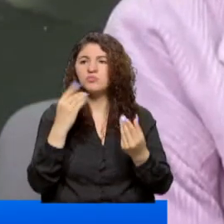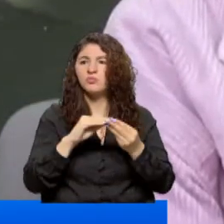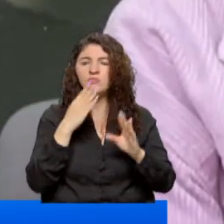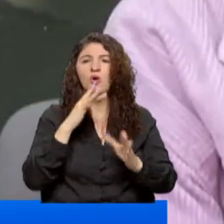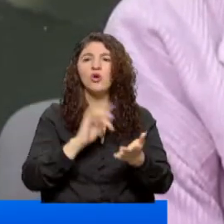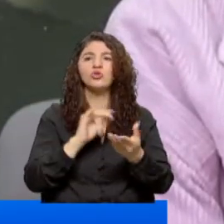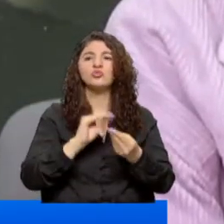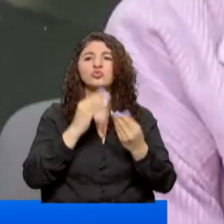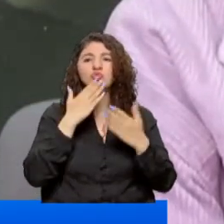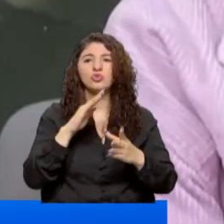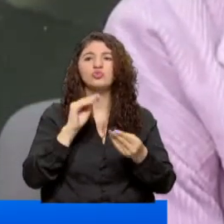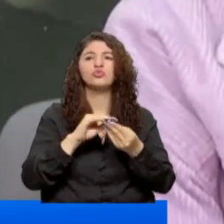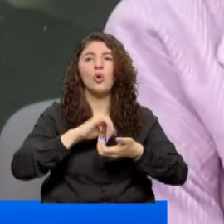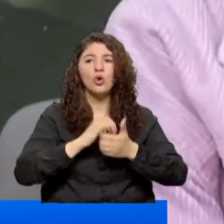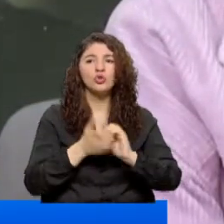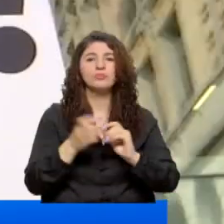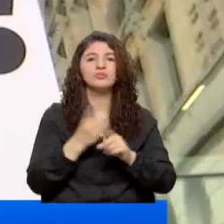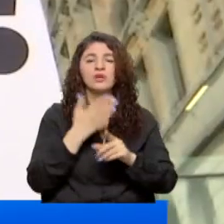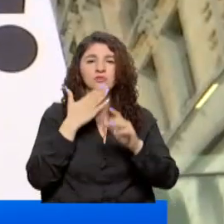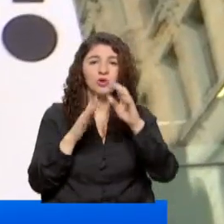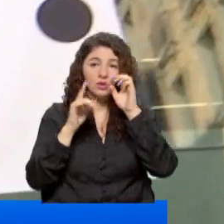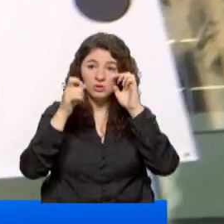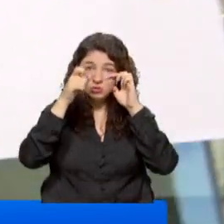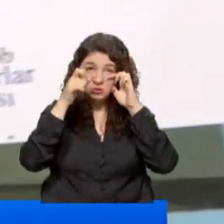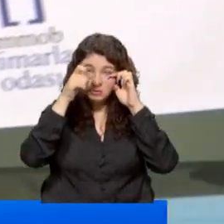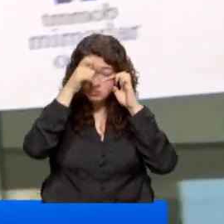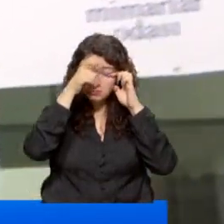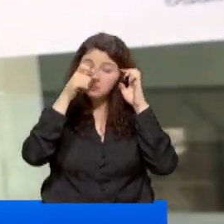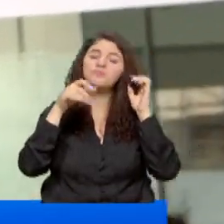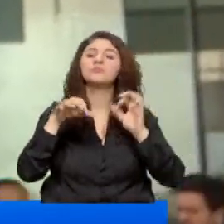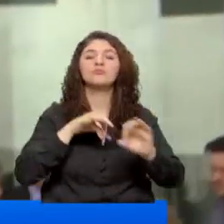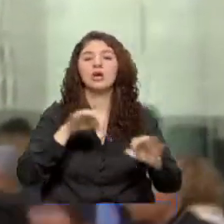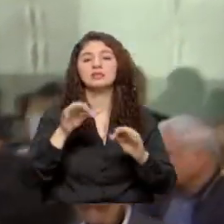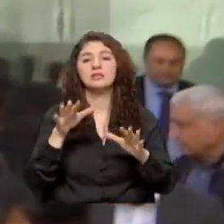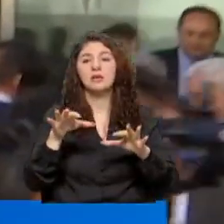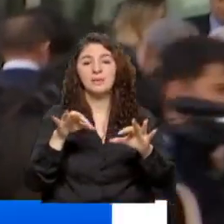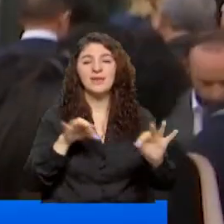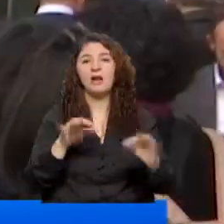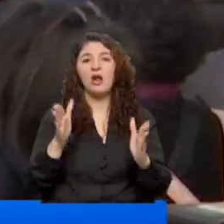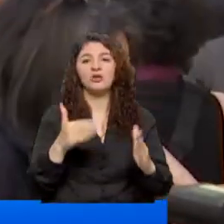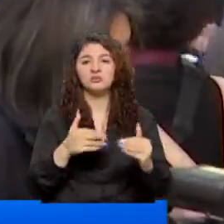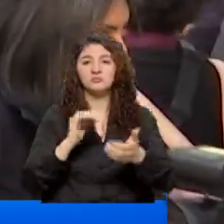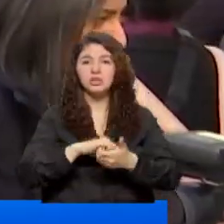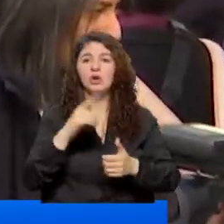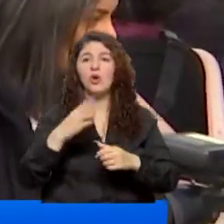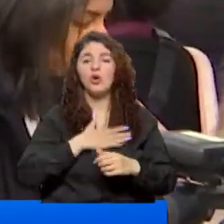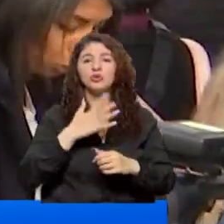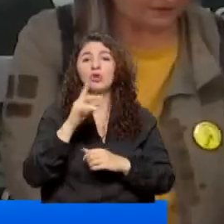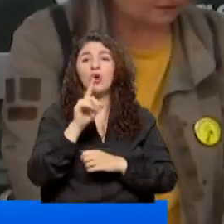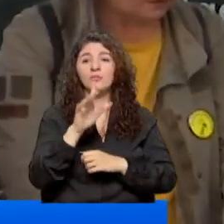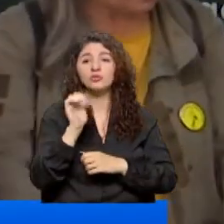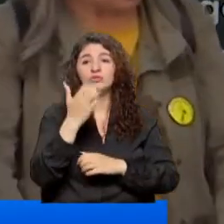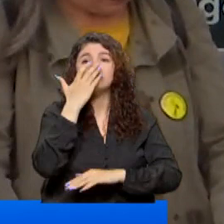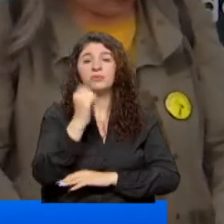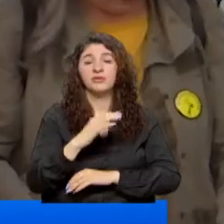Ortada suç yoktur suç örgütü yoktur Türk mühendis ve Mimar Odaları Birliği Teemo önünde 16 gündür Adalet Nöbeti var Bu